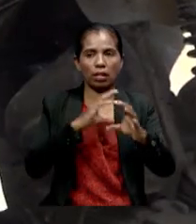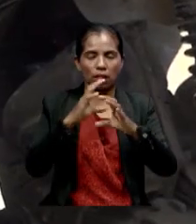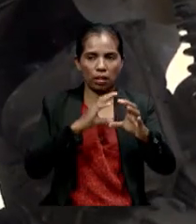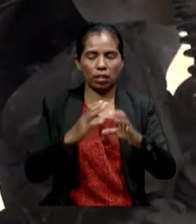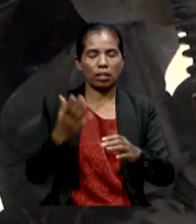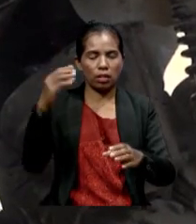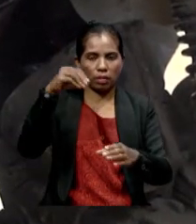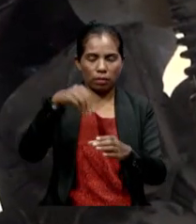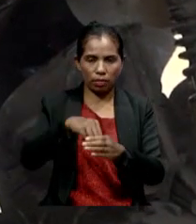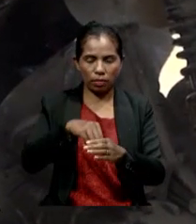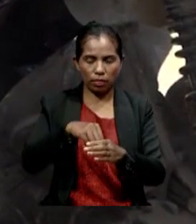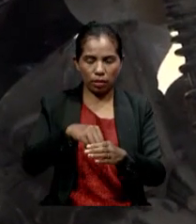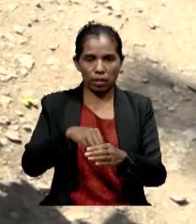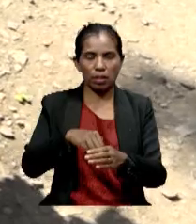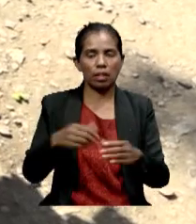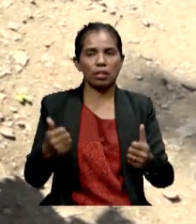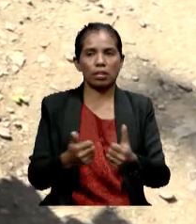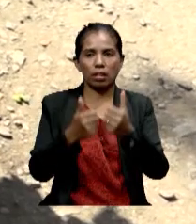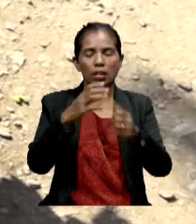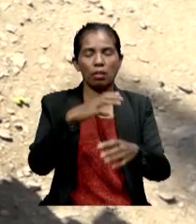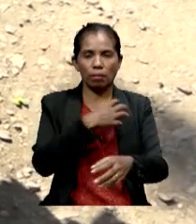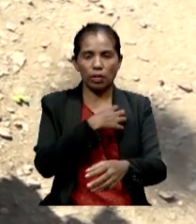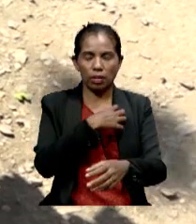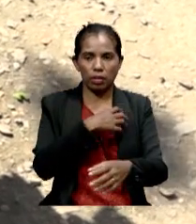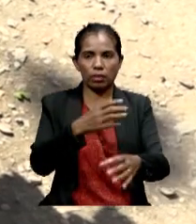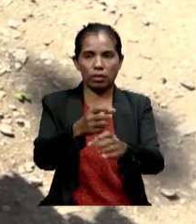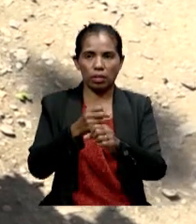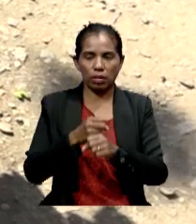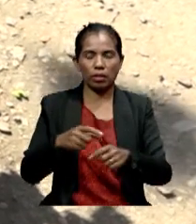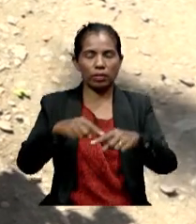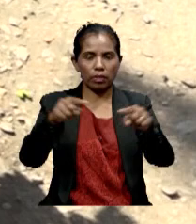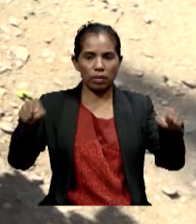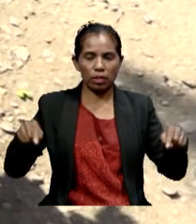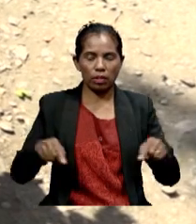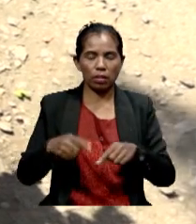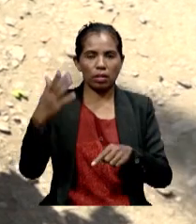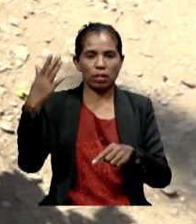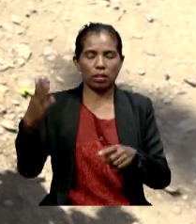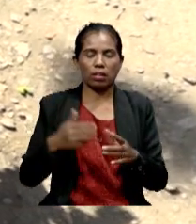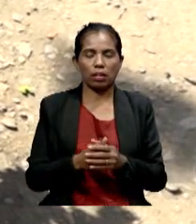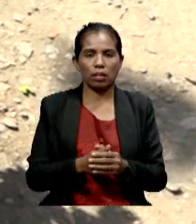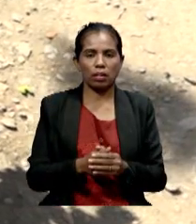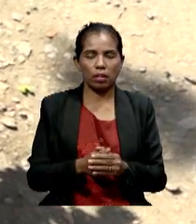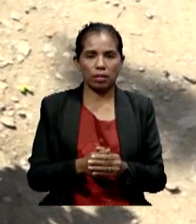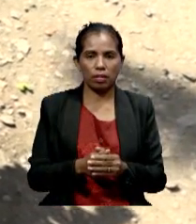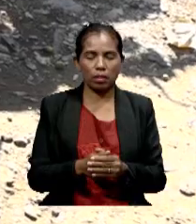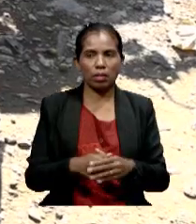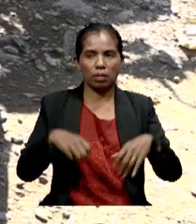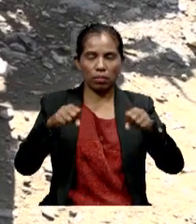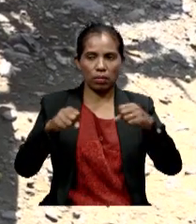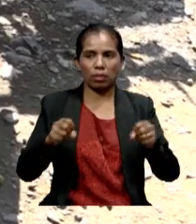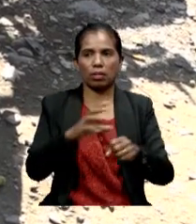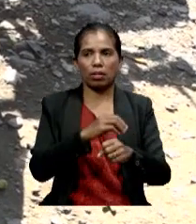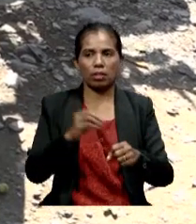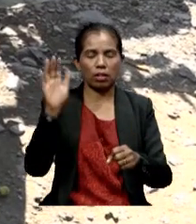debe involve iha accidente trafiko ne polisia dadaona vita polisia iha gudang padraunian no motorizada ne